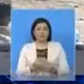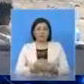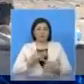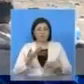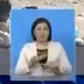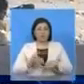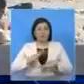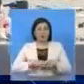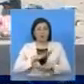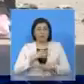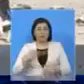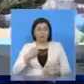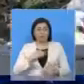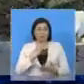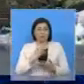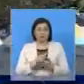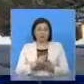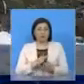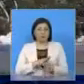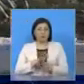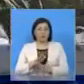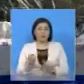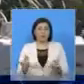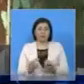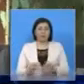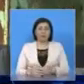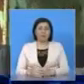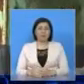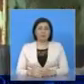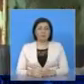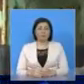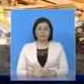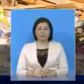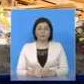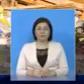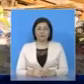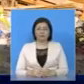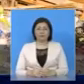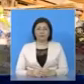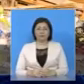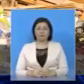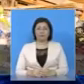Бұл әр адамның өз жауапкершілігіне артылар жүк. Ерлан Мұқандарға мектеп бай Арман Досмағанбетов, Ақтөбе телеарнасы.